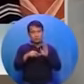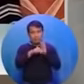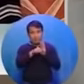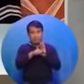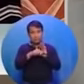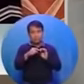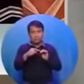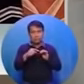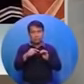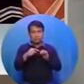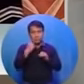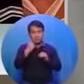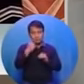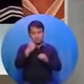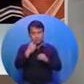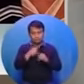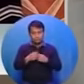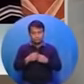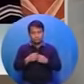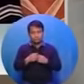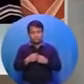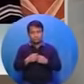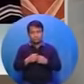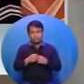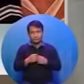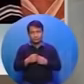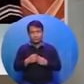Okay, ito na po.